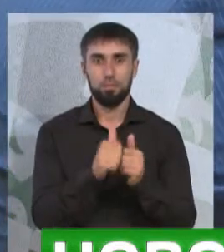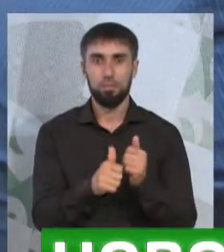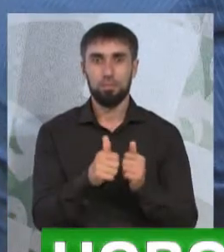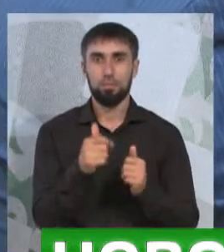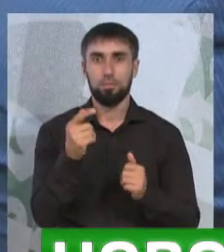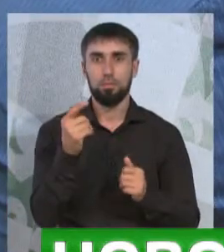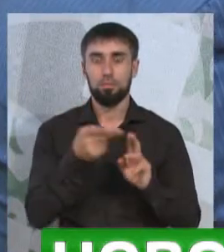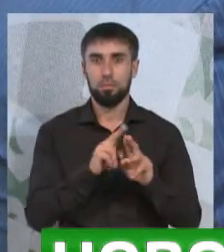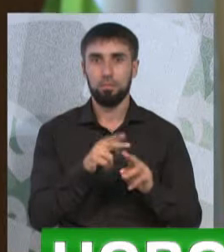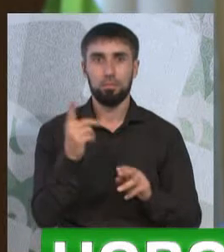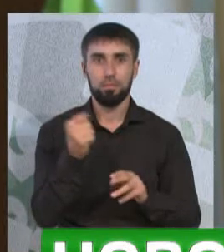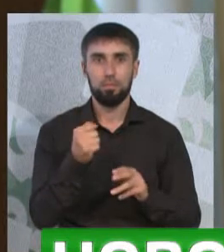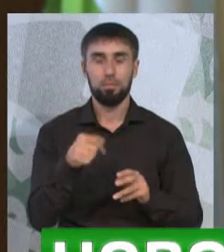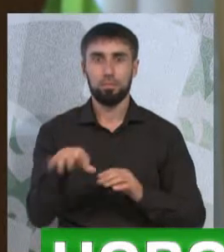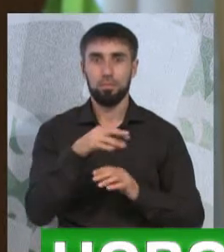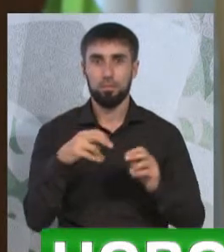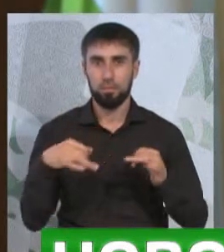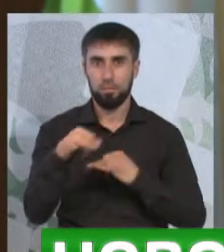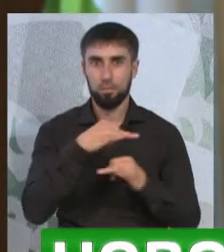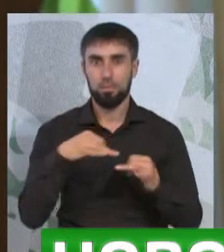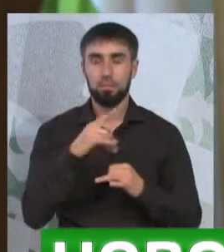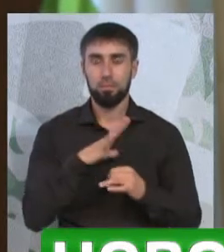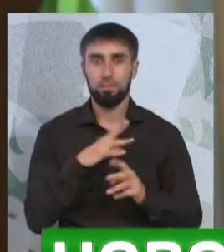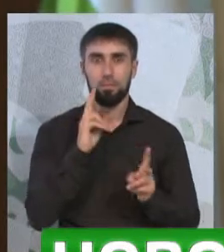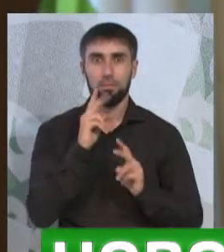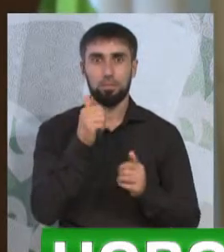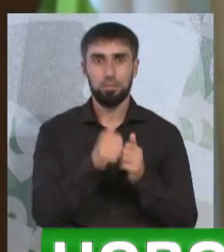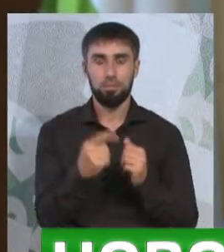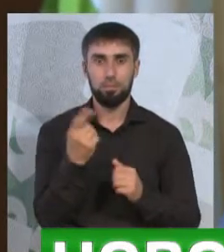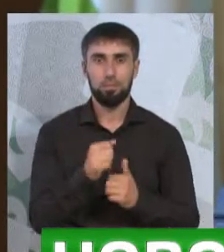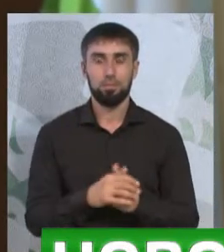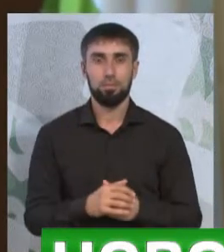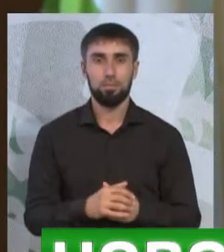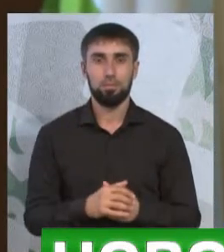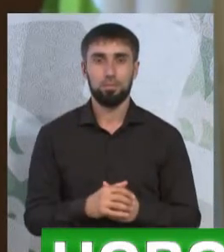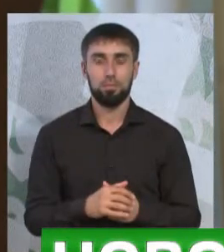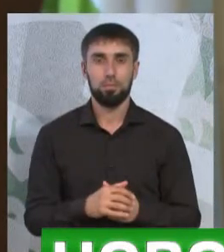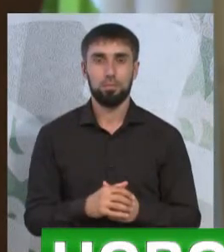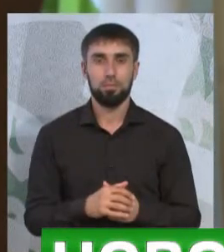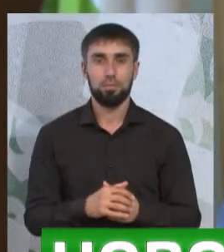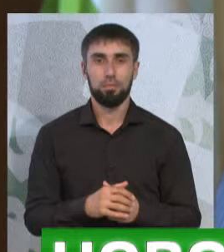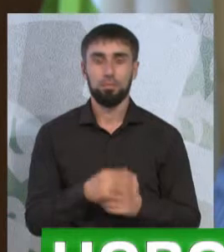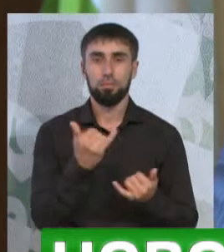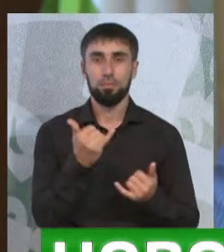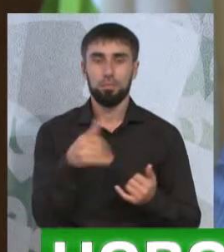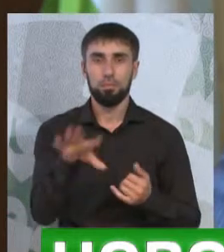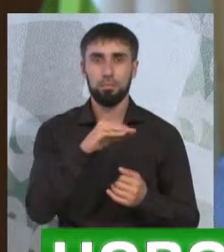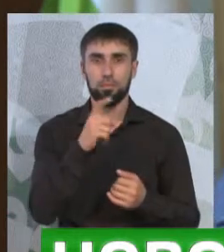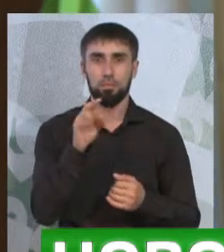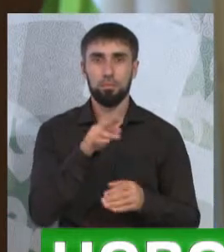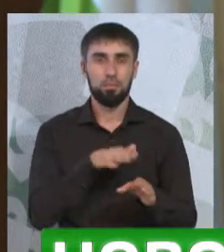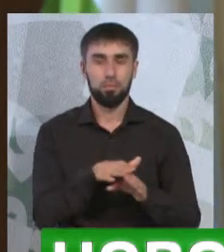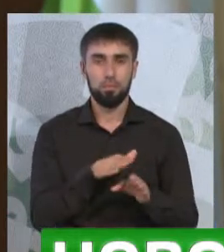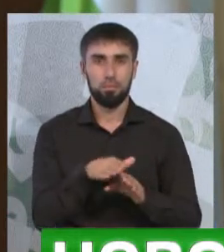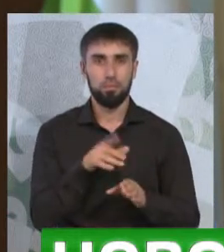еженедельно и подводить итоги выполнения нацпроектов каждую неделю. Ход выполнения на сегодняшний день не